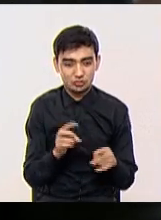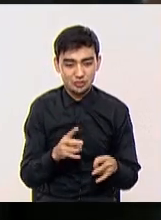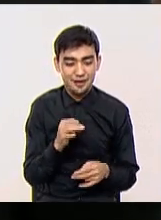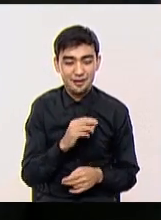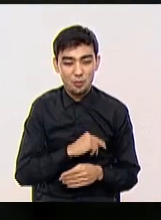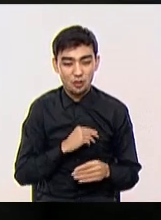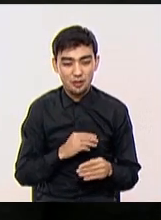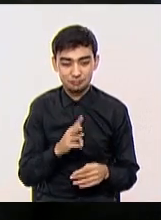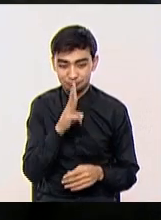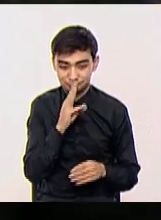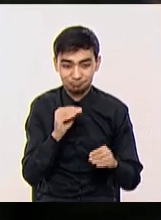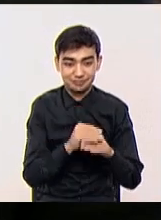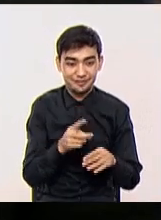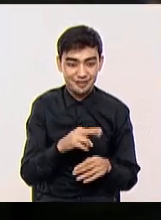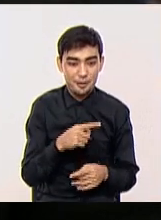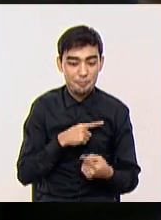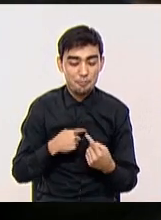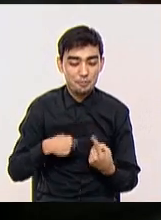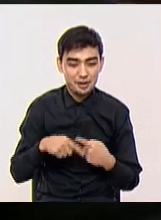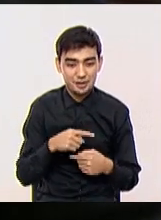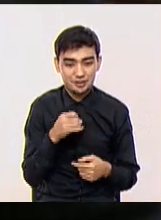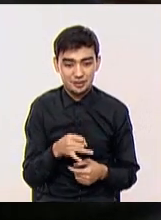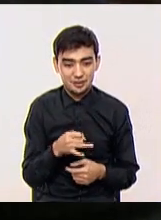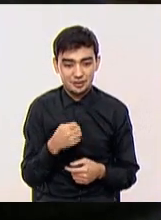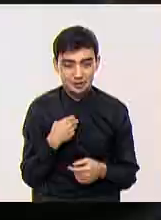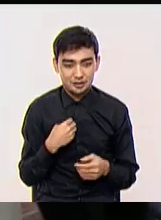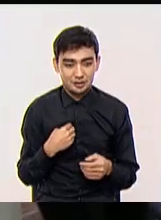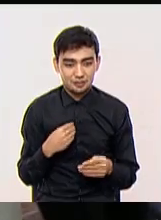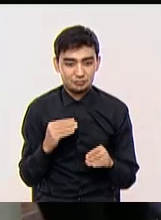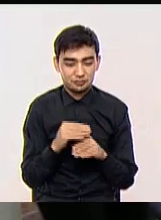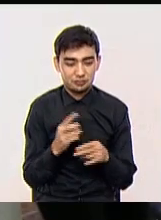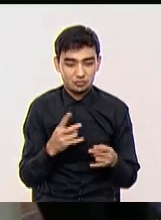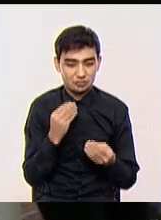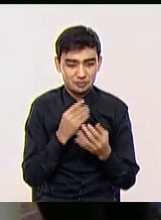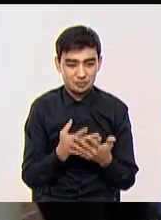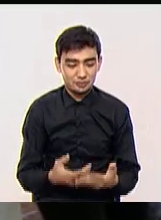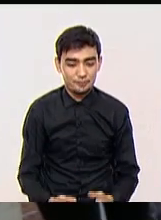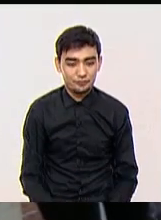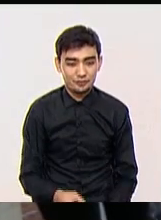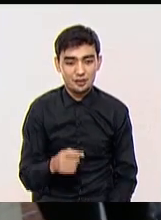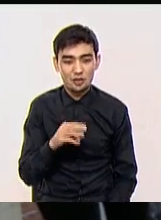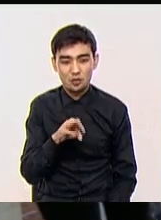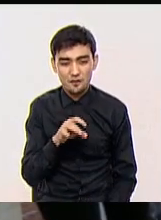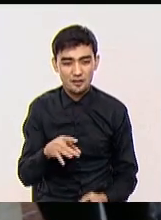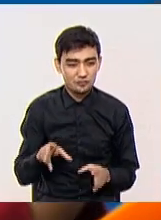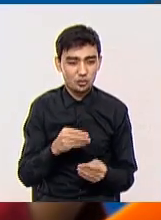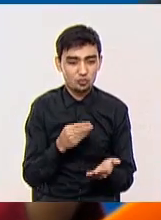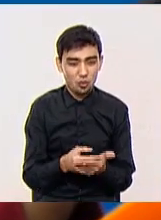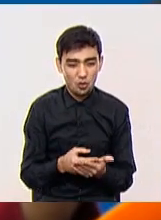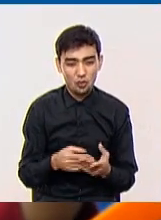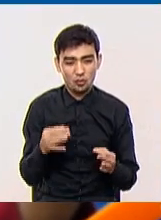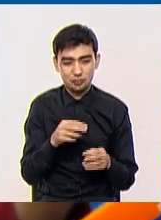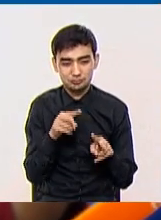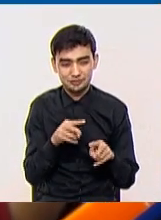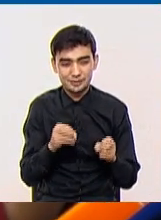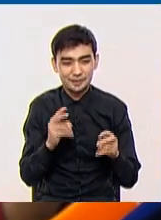көтеру үшін біз производительность труда дейді ғой, соны көтеруіміз керек. Елдегі тауарлардың жөн-жосықсыз қымбаттап кетпеуін